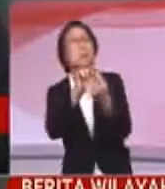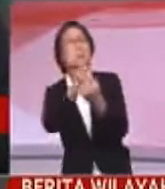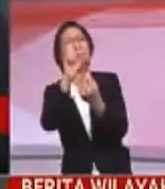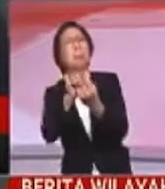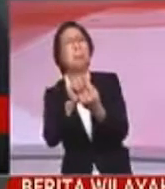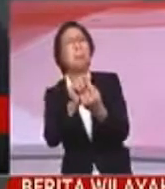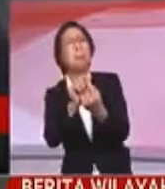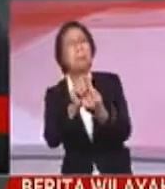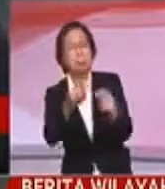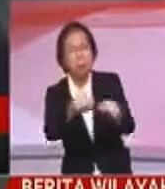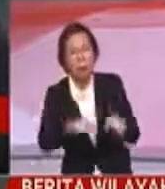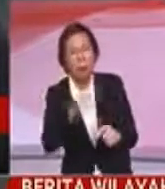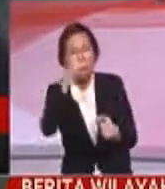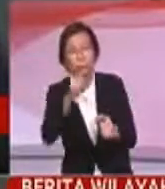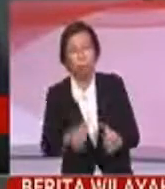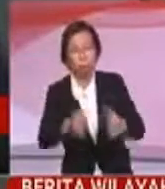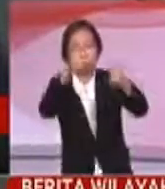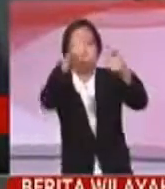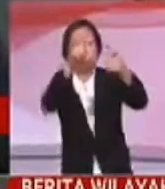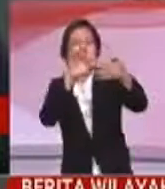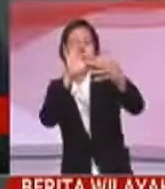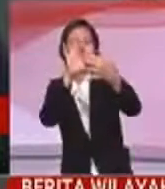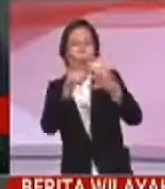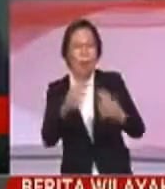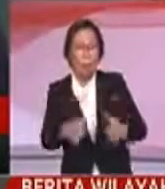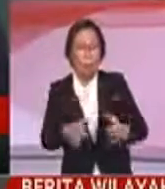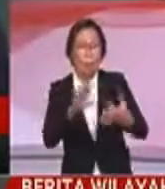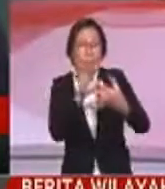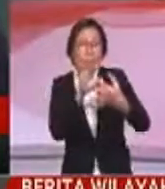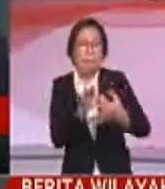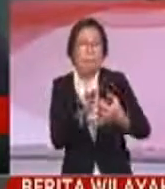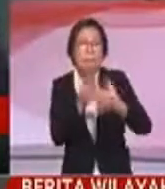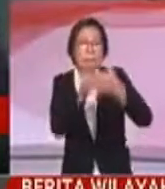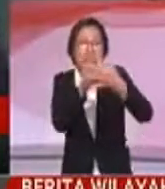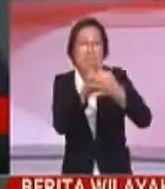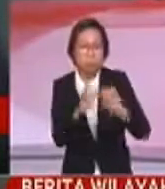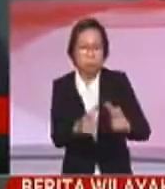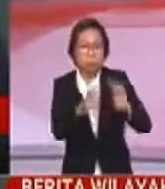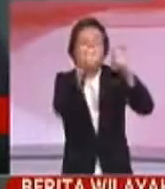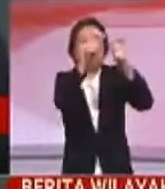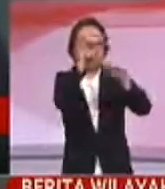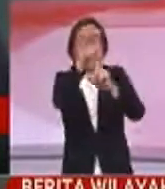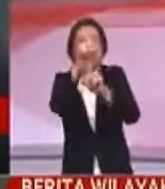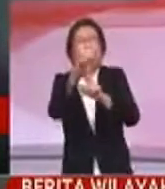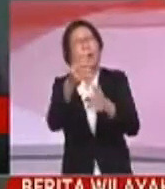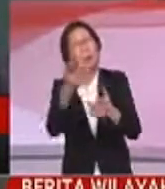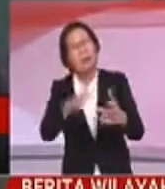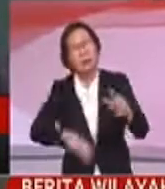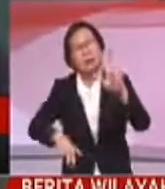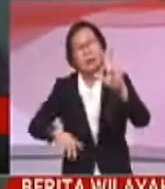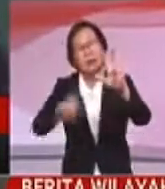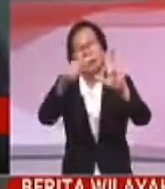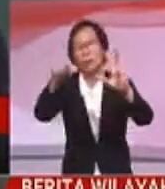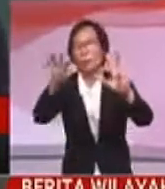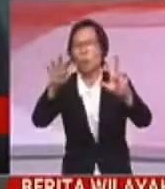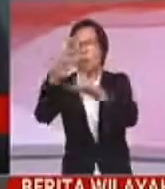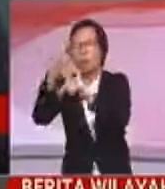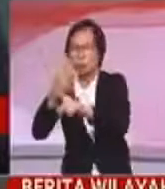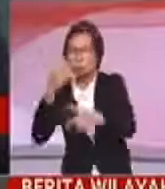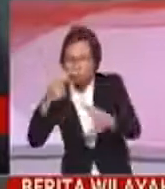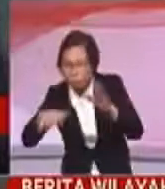pemasangan menara ini jadi kita tagged dalam bulan mengambil masa 3/4 bulan tuh Untuk dia mengenal pasti